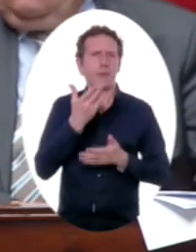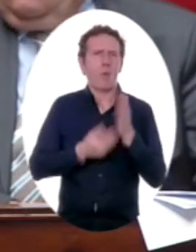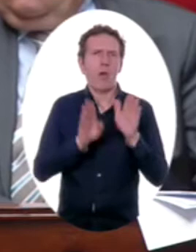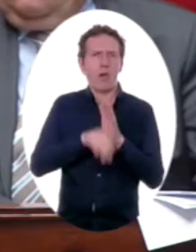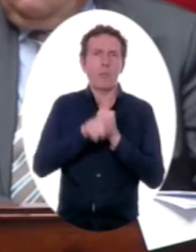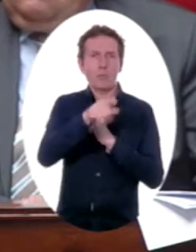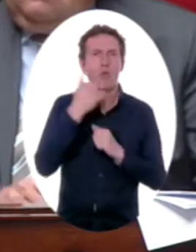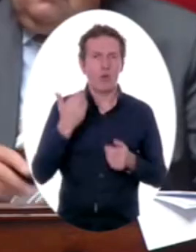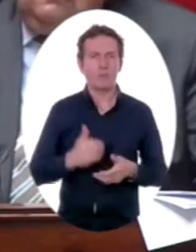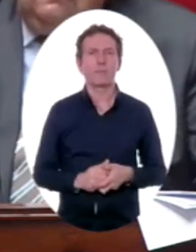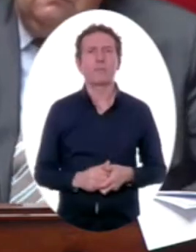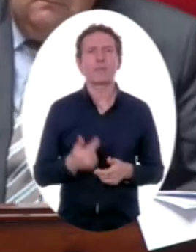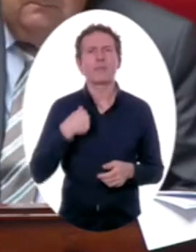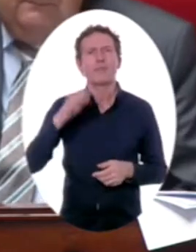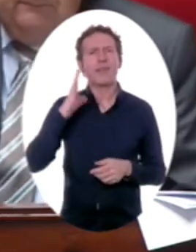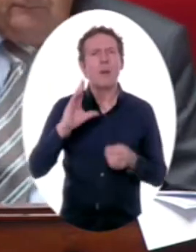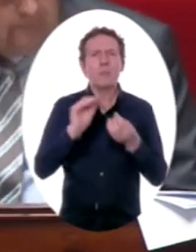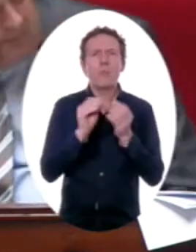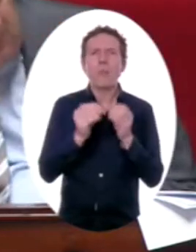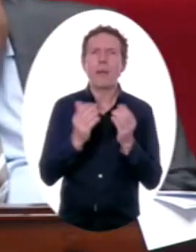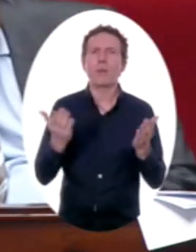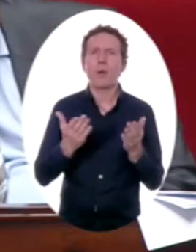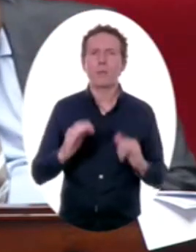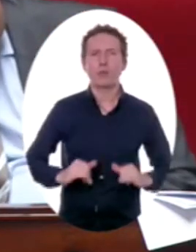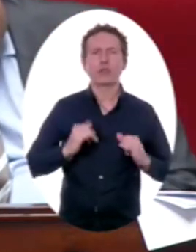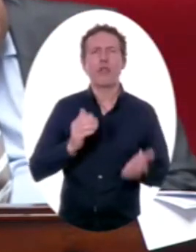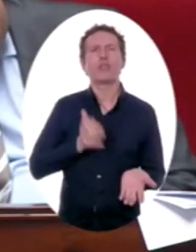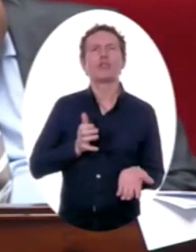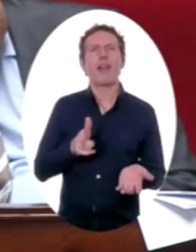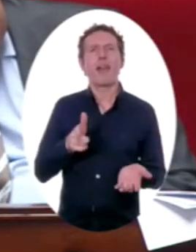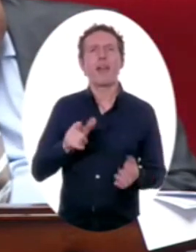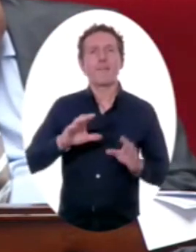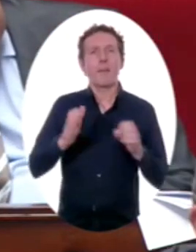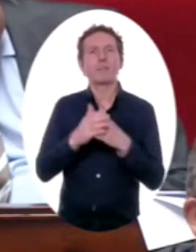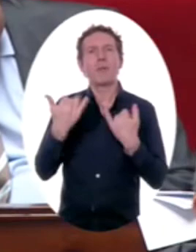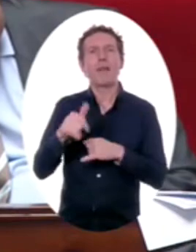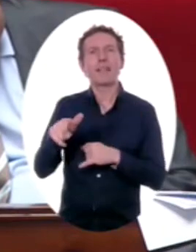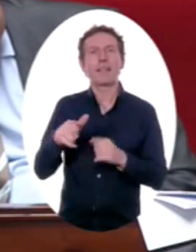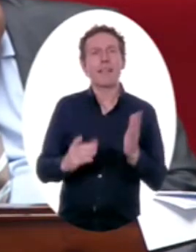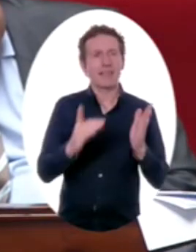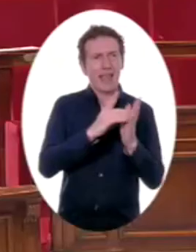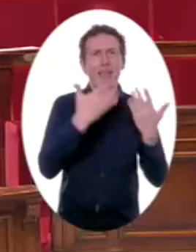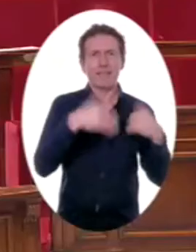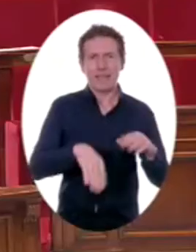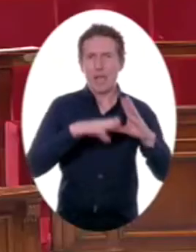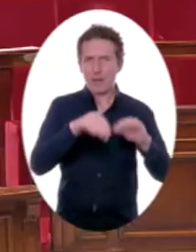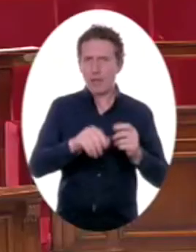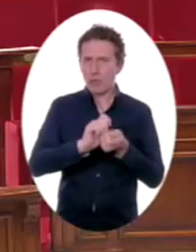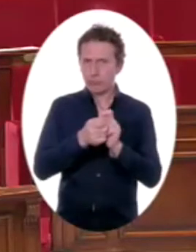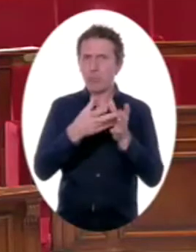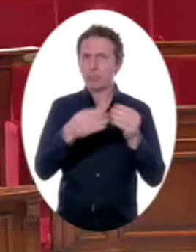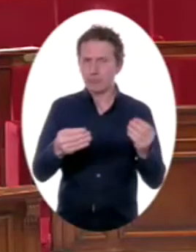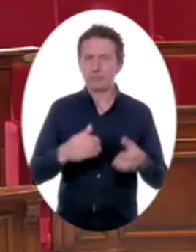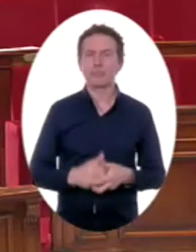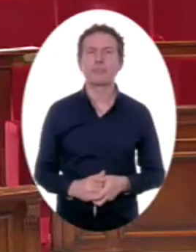Il me semble qu'il y avait un problème sur les jeunes chiens en formation, qui a été réglé par le décret. Il me semble également que se